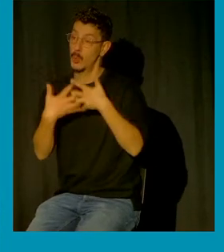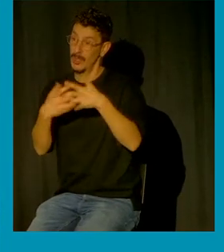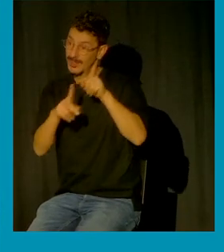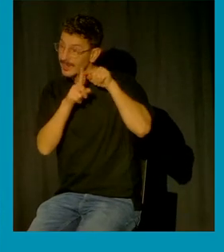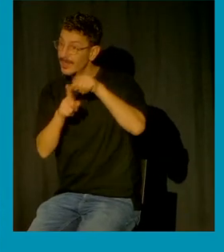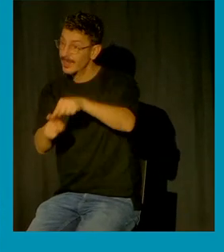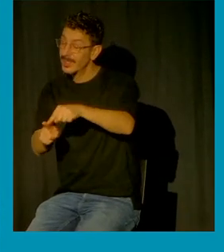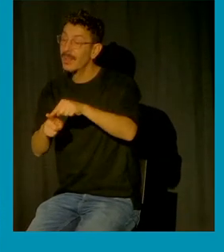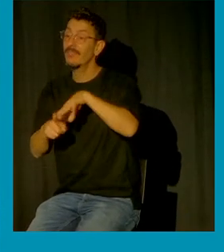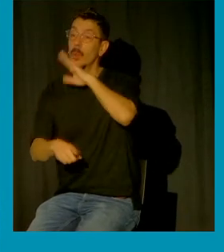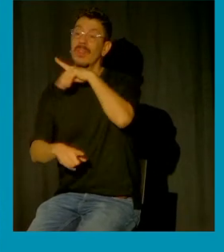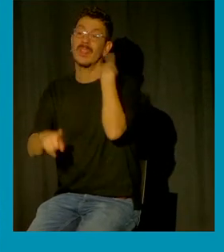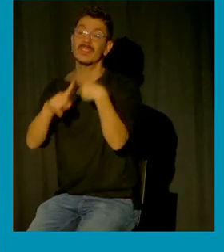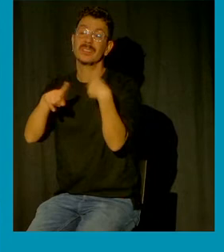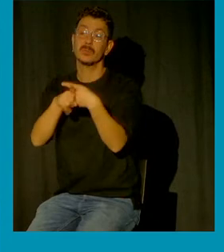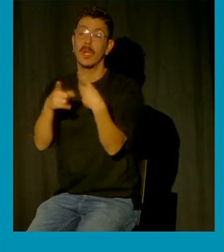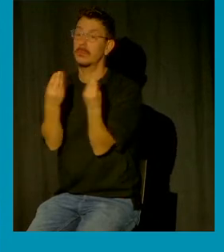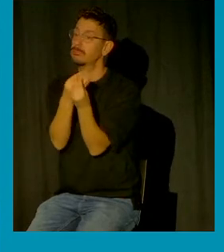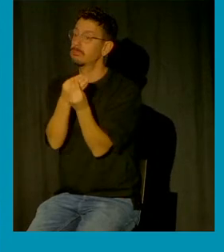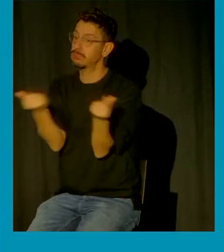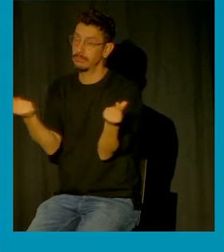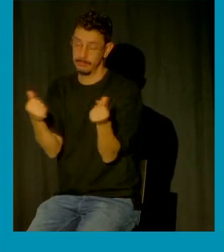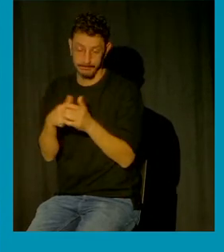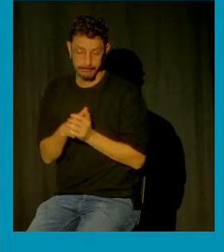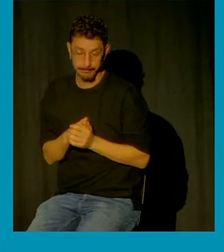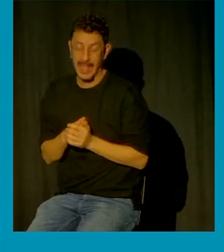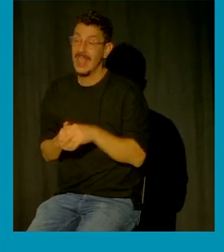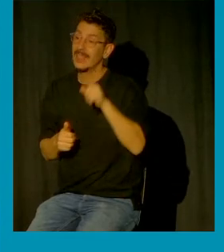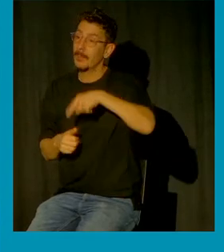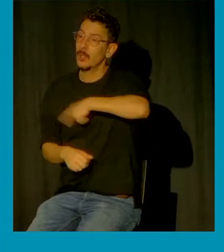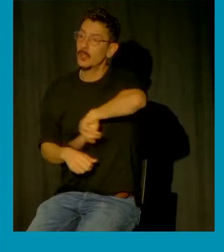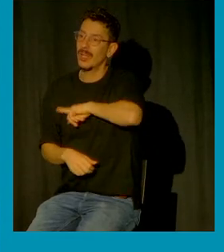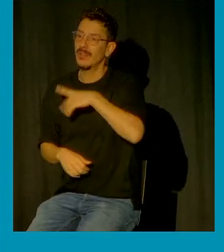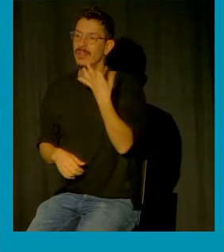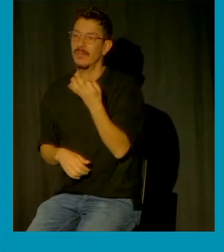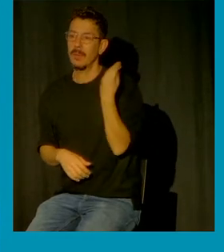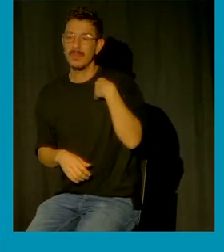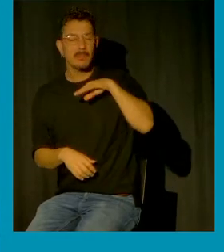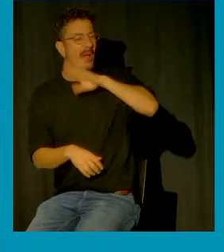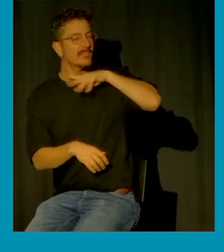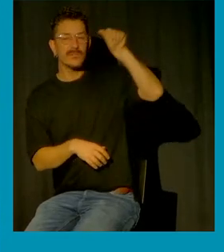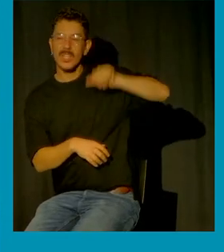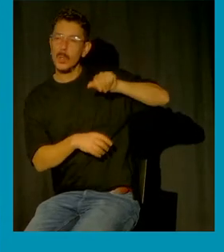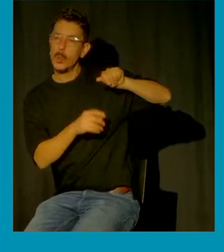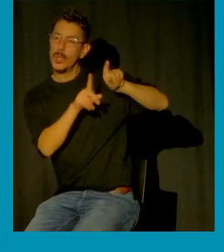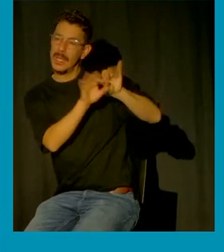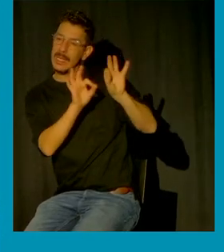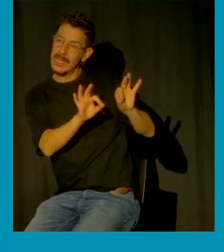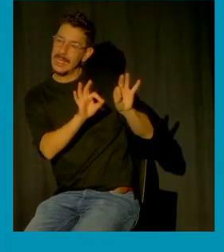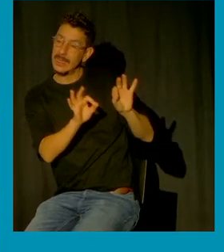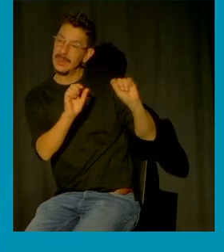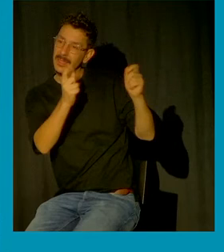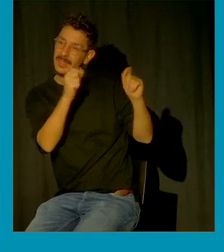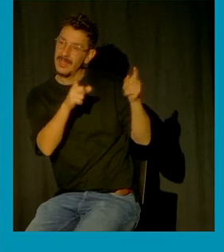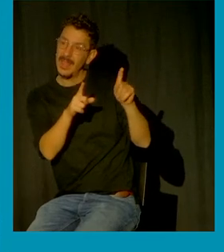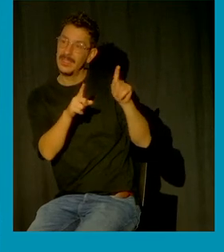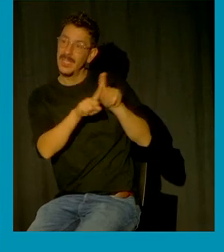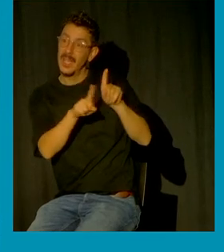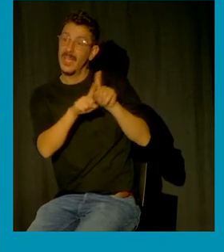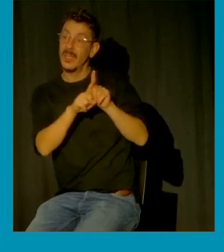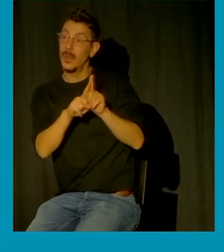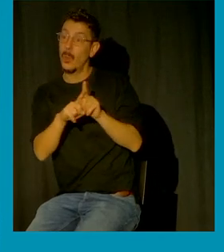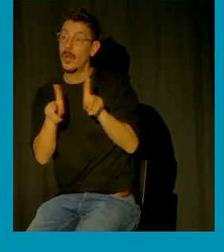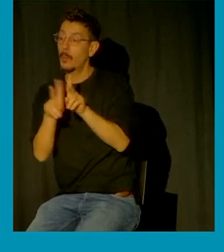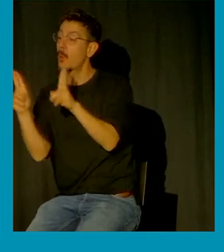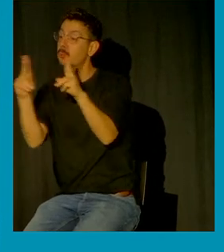sexuals en el sentit també d'entendre com aquestes violències digitals són un contínum i també estan